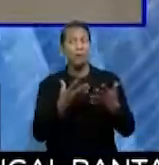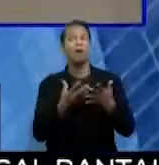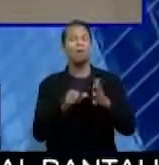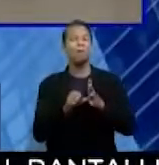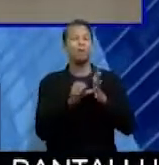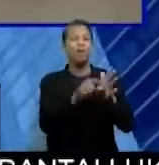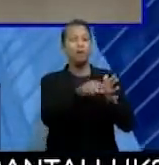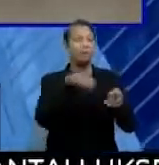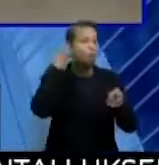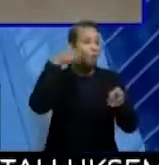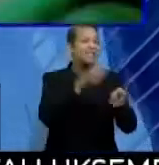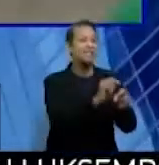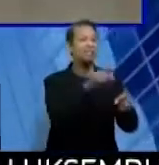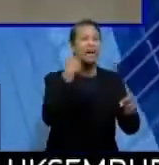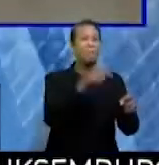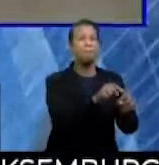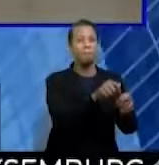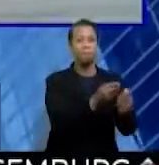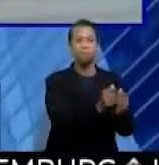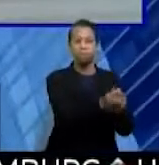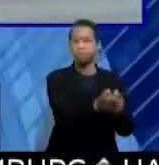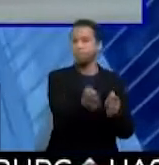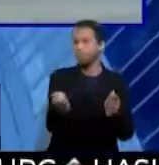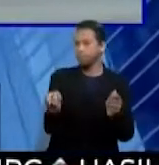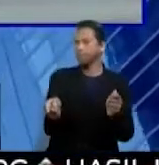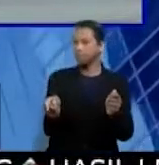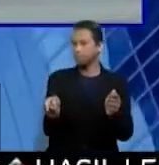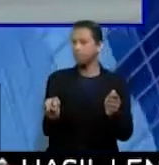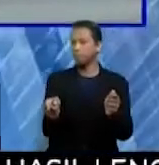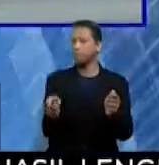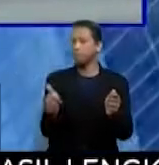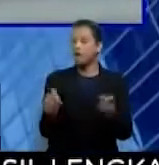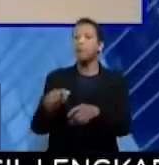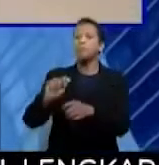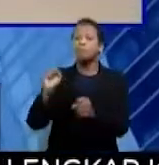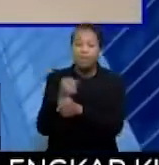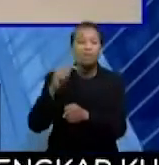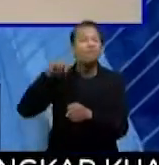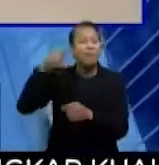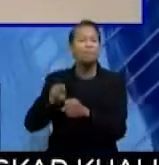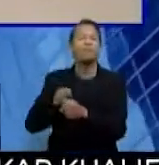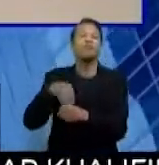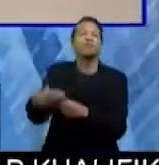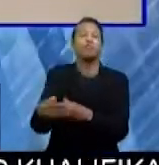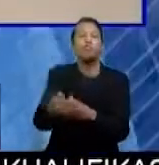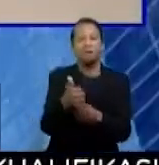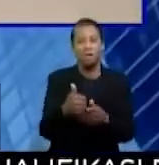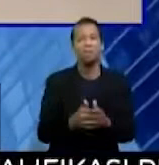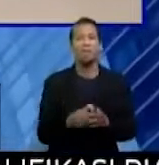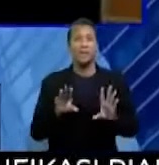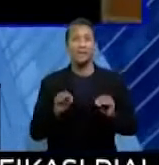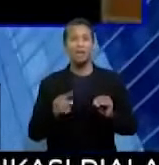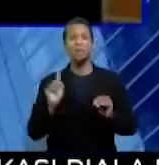memudahkan mereka untuk bisa melaksanakan produksi film selanjutnya dan membuka lapangan pekerjaan. Tapi ini masih